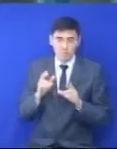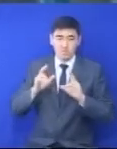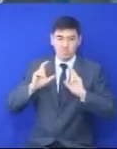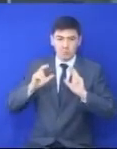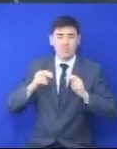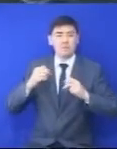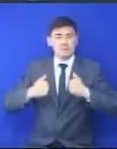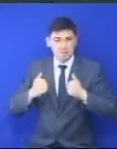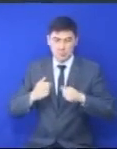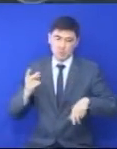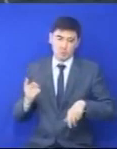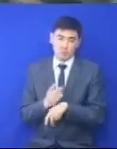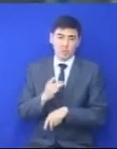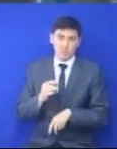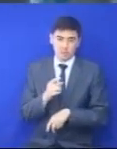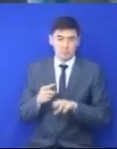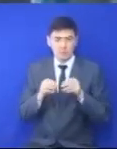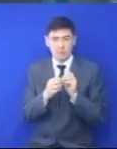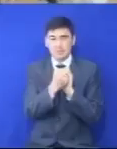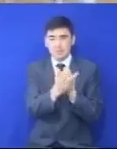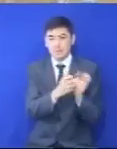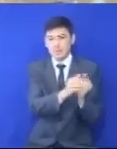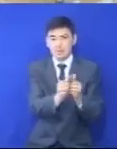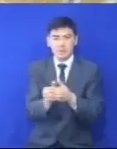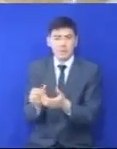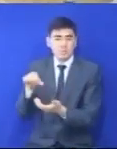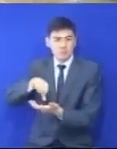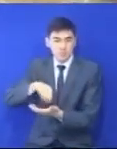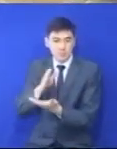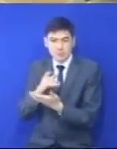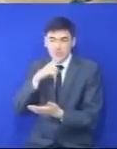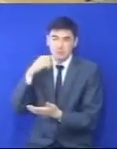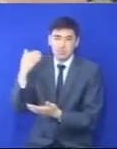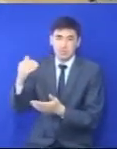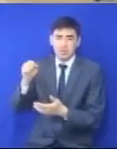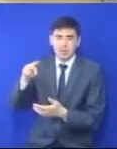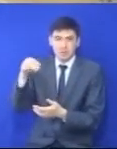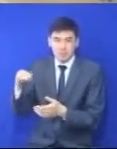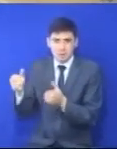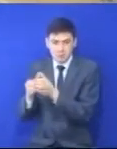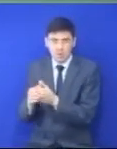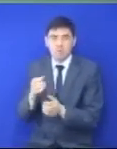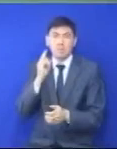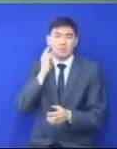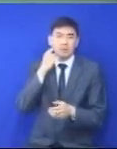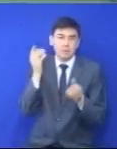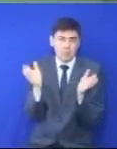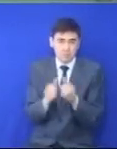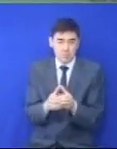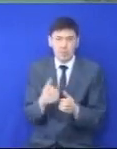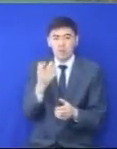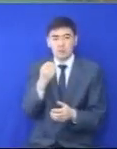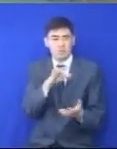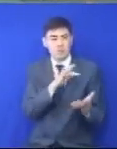ұйымдастырылды. Оған жалпы саны 13 команда қатысты. Олардың арасында Ресейдің Алтай өлкесі, Павлодар облысымен қатар